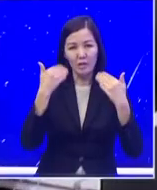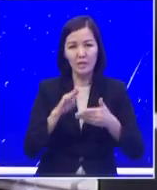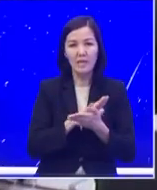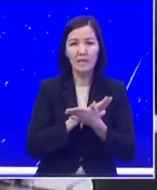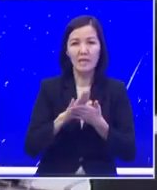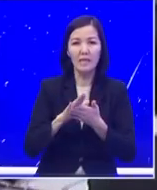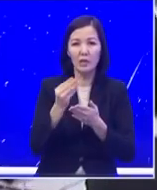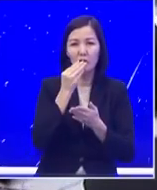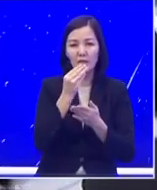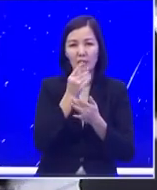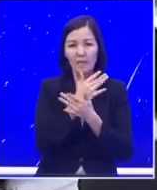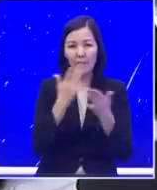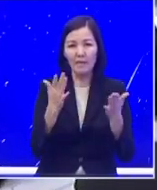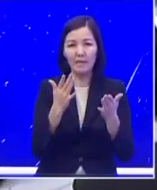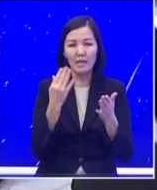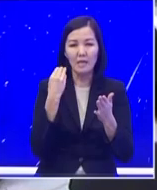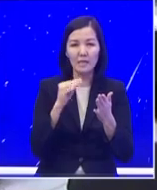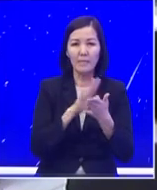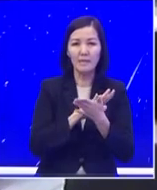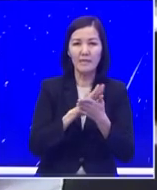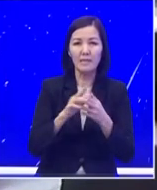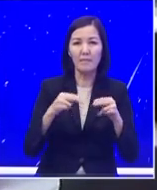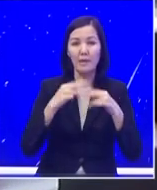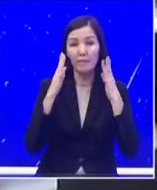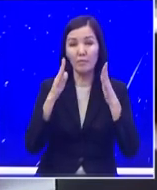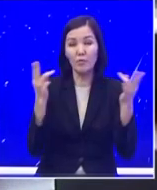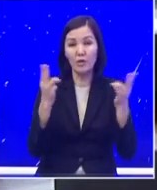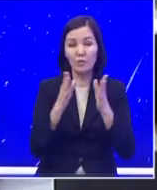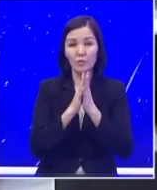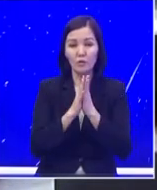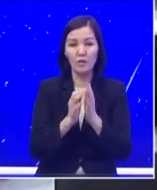сақтап, жейтін азық-түлігіңіздің сапасы мен тазалығына мән беріңіз.